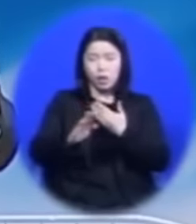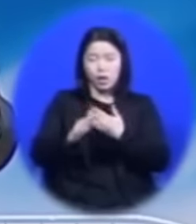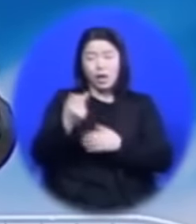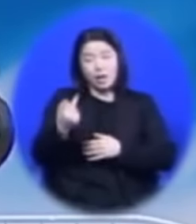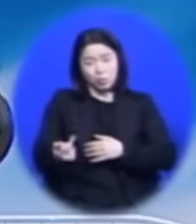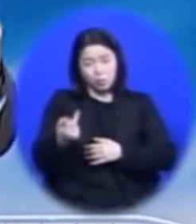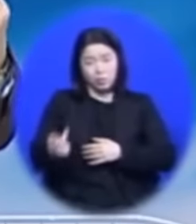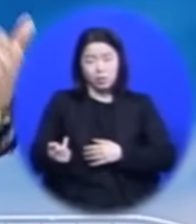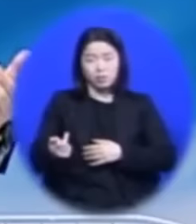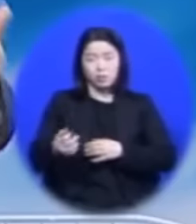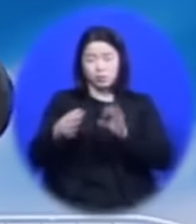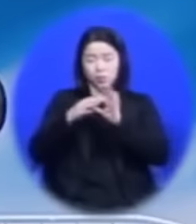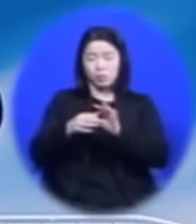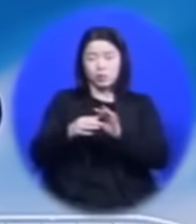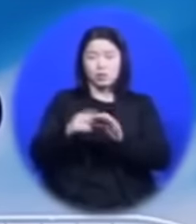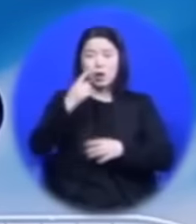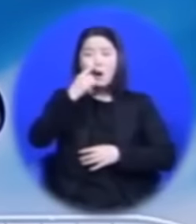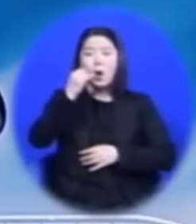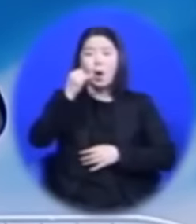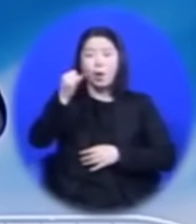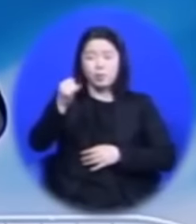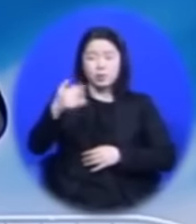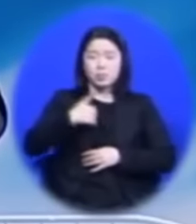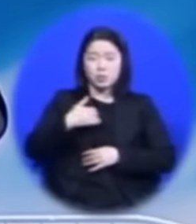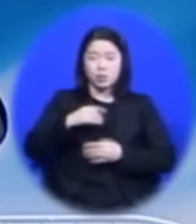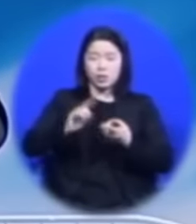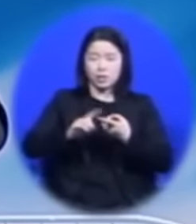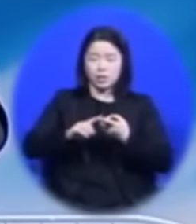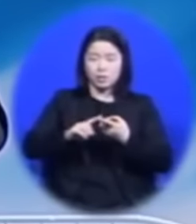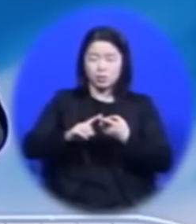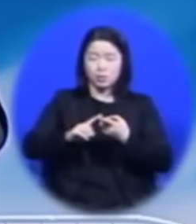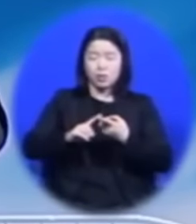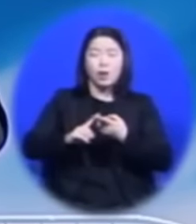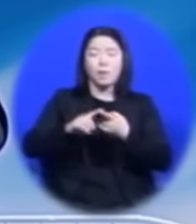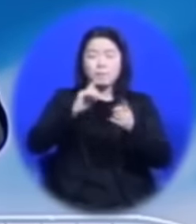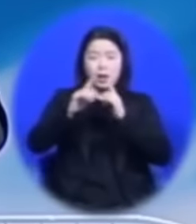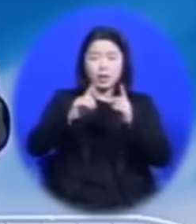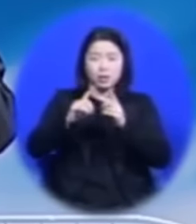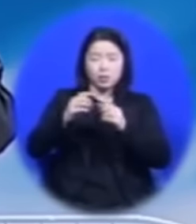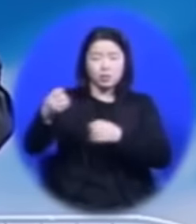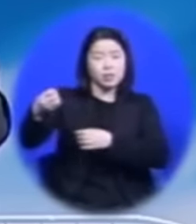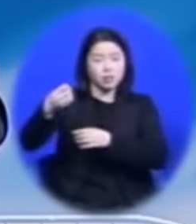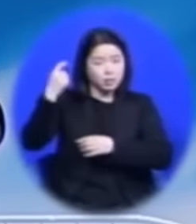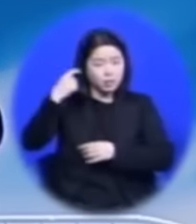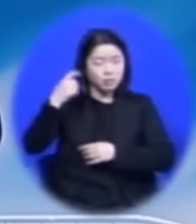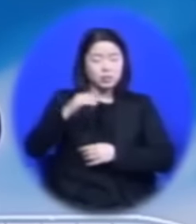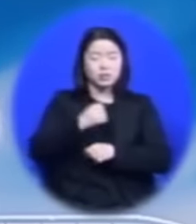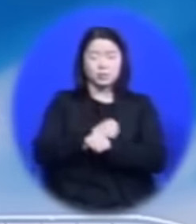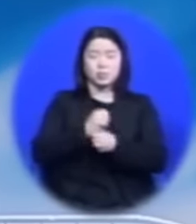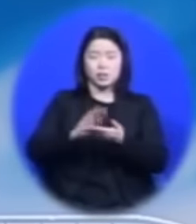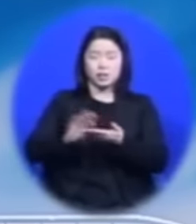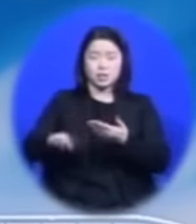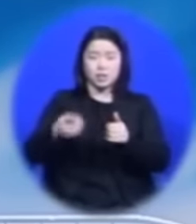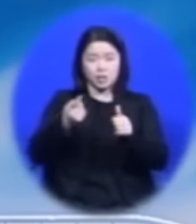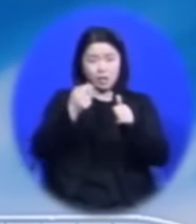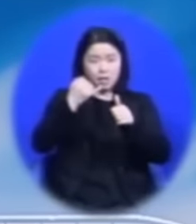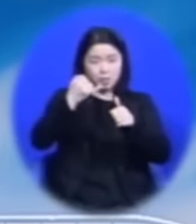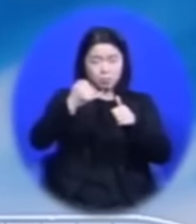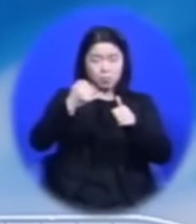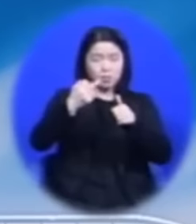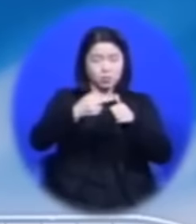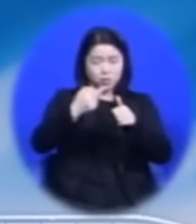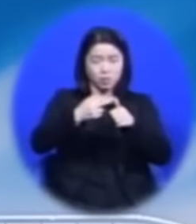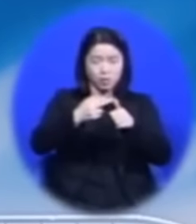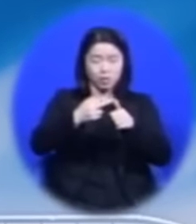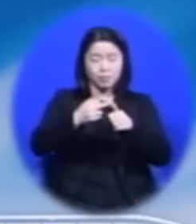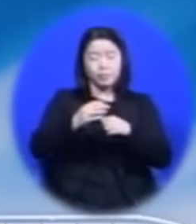통해서 어머님이 저에 대해서 하신 이야기를 전해 들었어요. 제가 마지인데 마지는